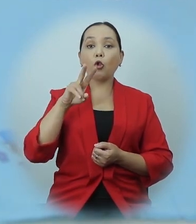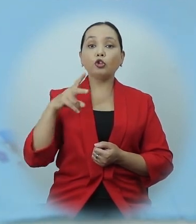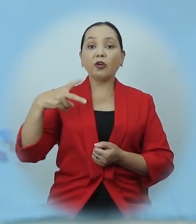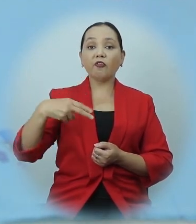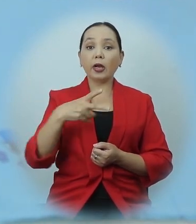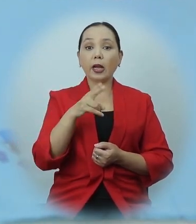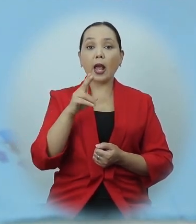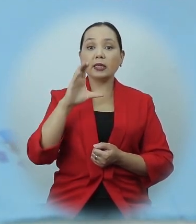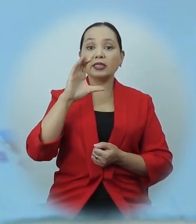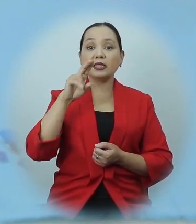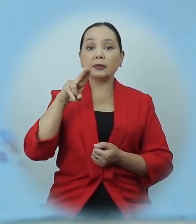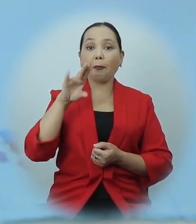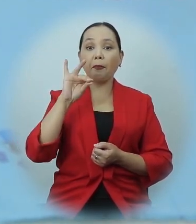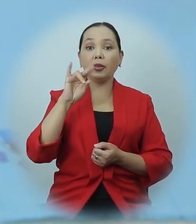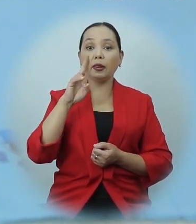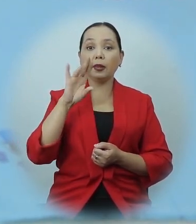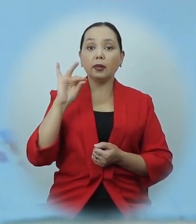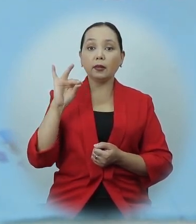выкраиваем деталь спинки,